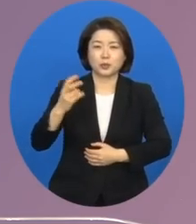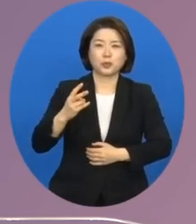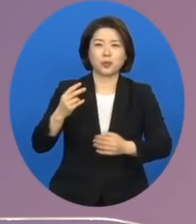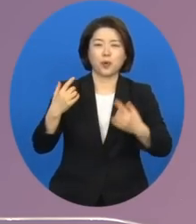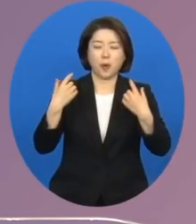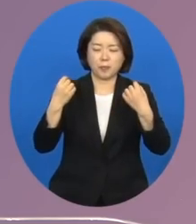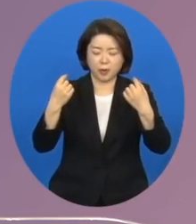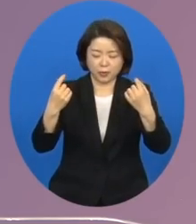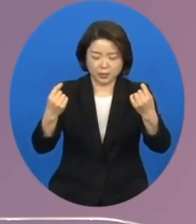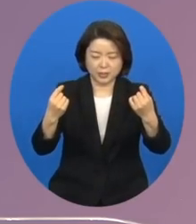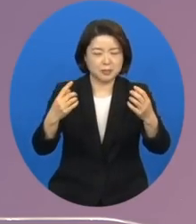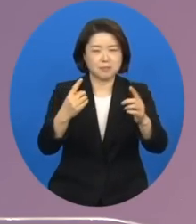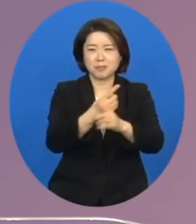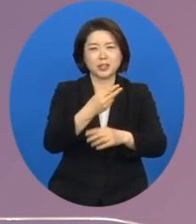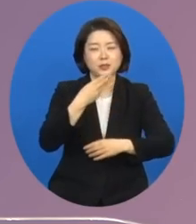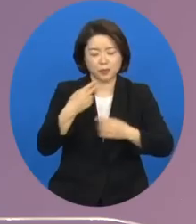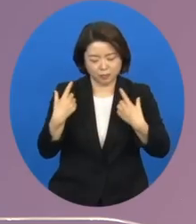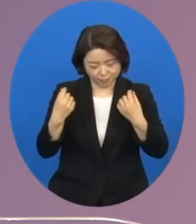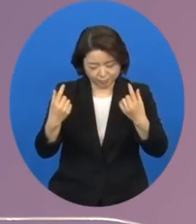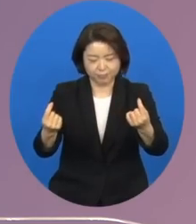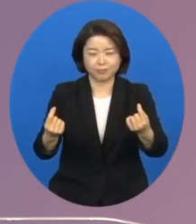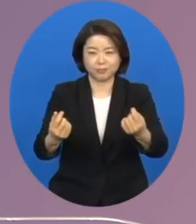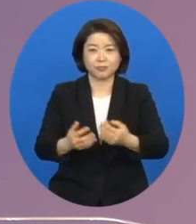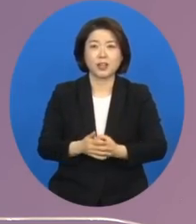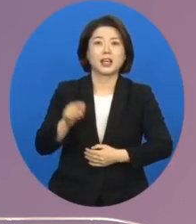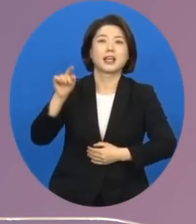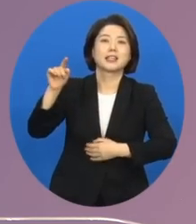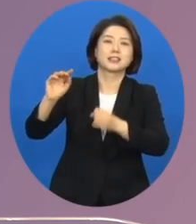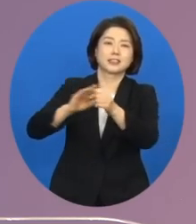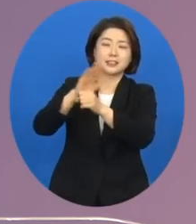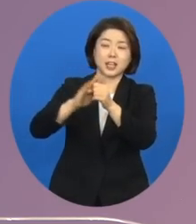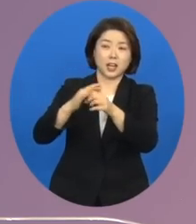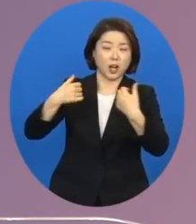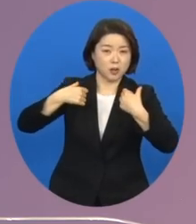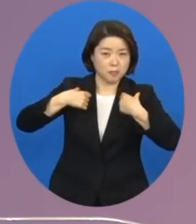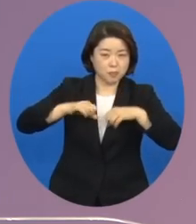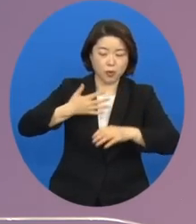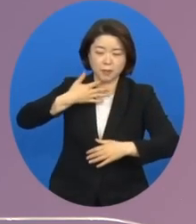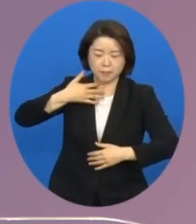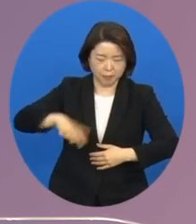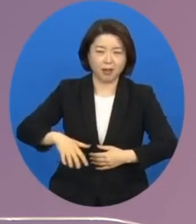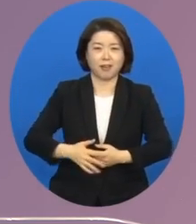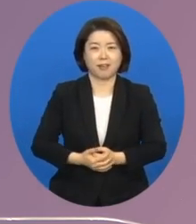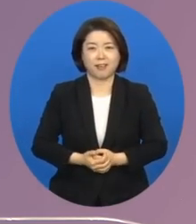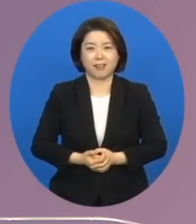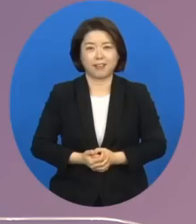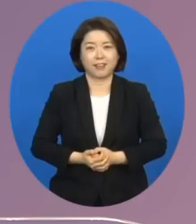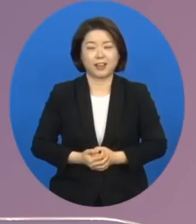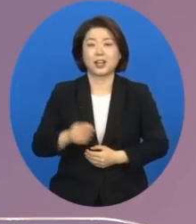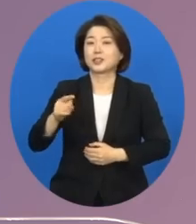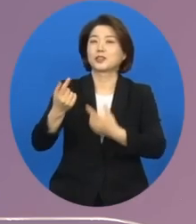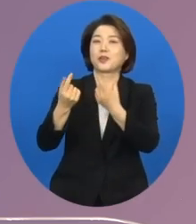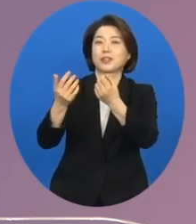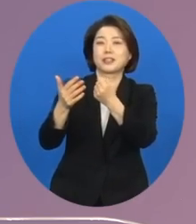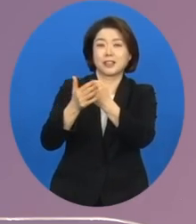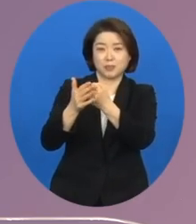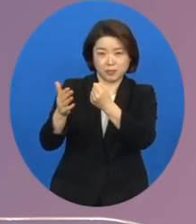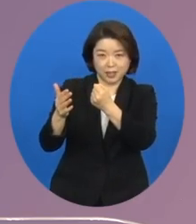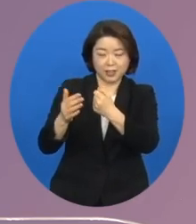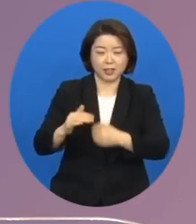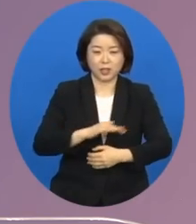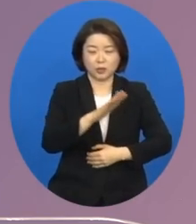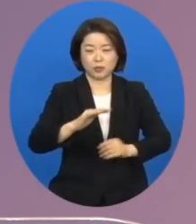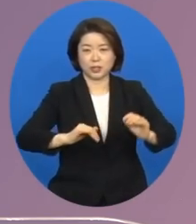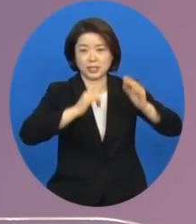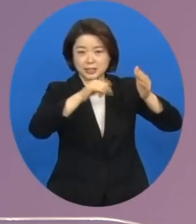변함이 없으신 분이세요 그 사랑을 포기하신 적이 없으십니다 그렇기 때문에 우리가